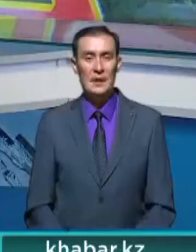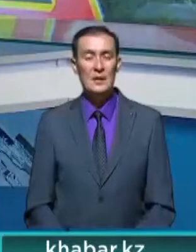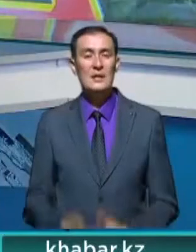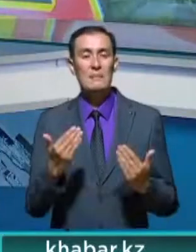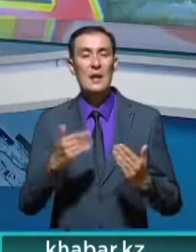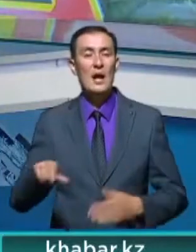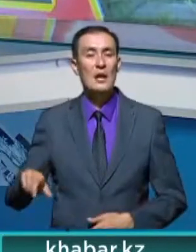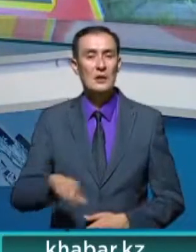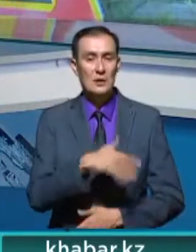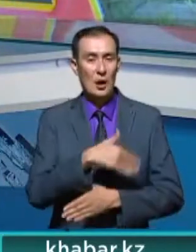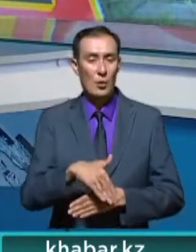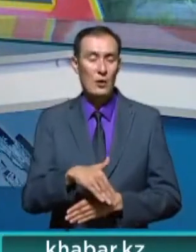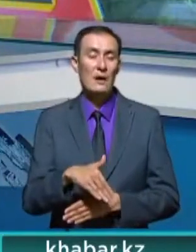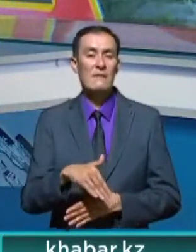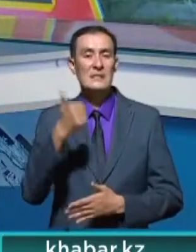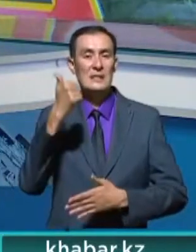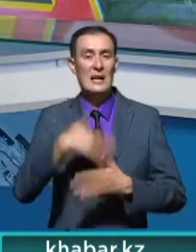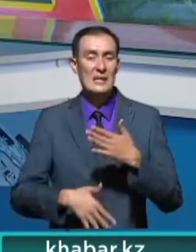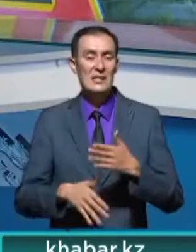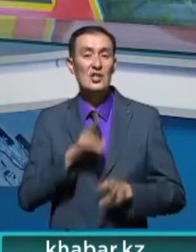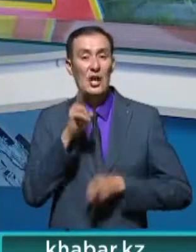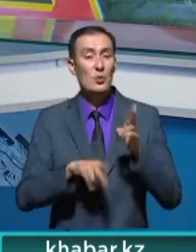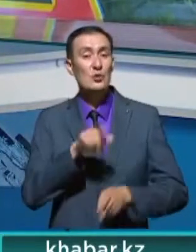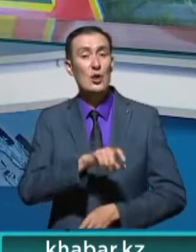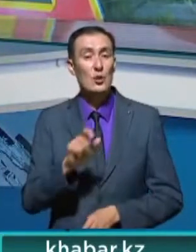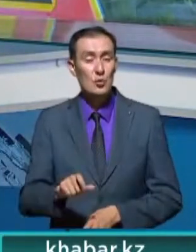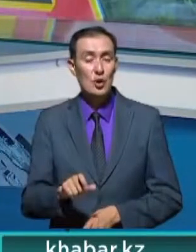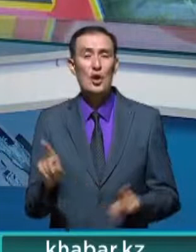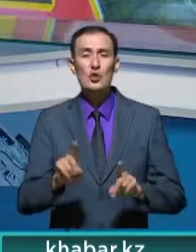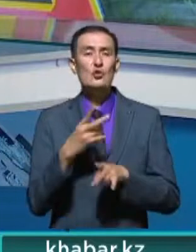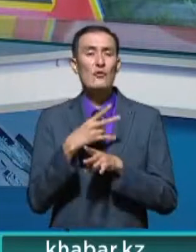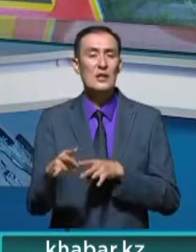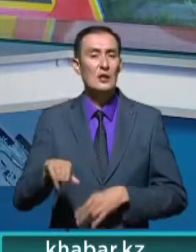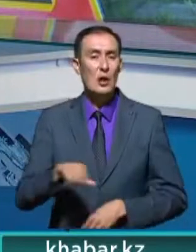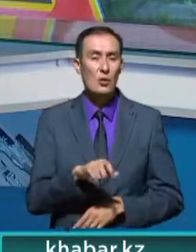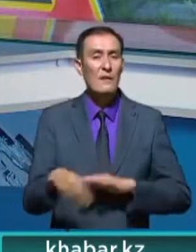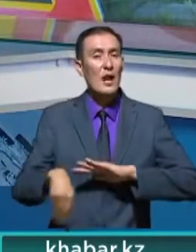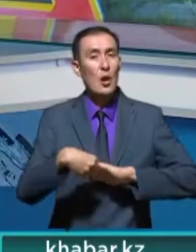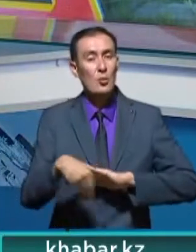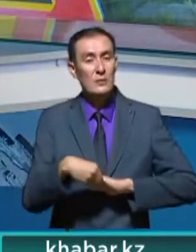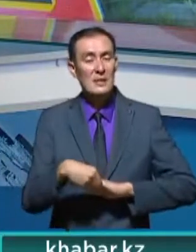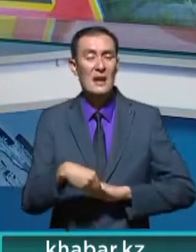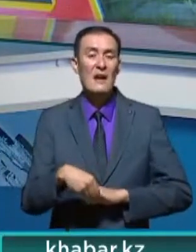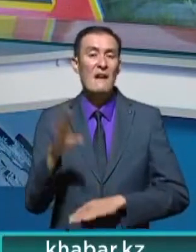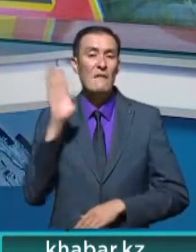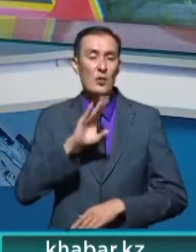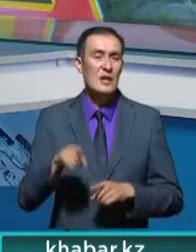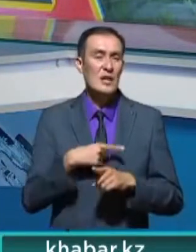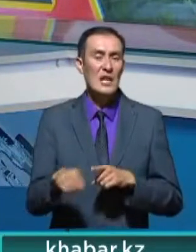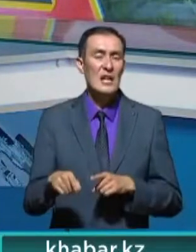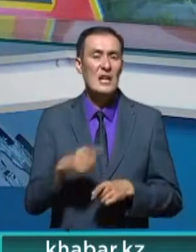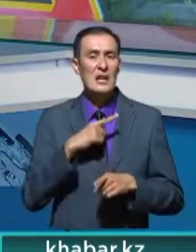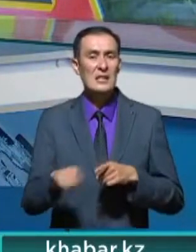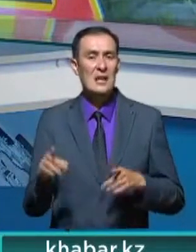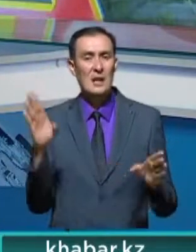И о дорогах в столице. На качество дорожного полотна жалуются горожане. Что вредит дорогам больше? Коррупция, сточные воды или резко